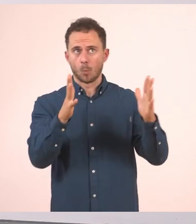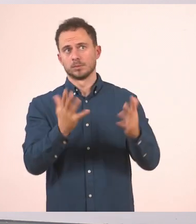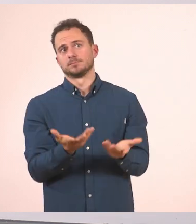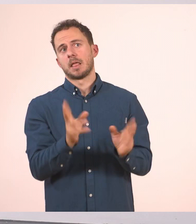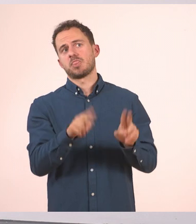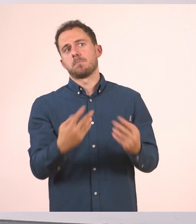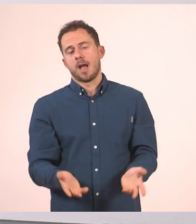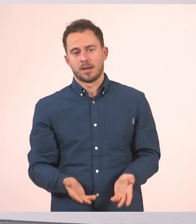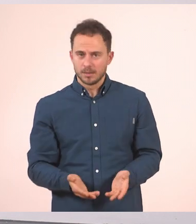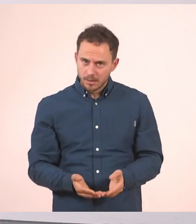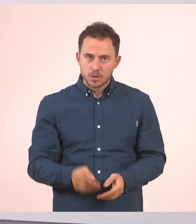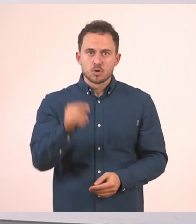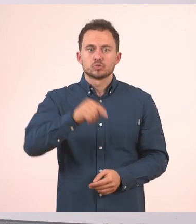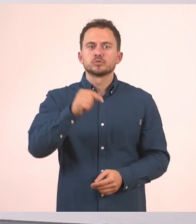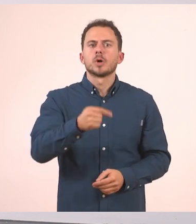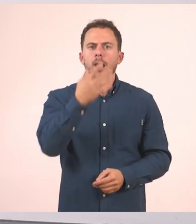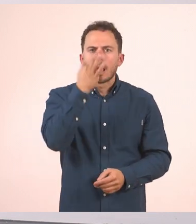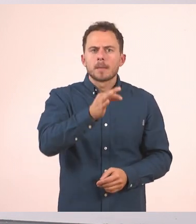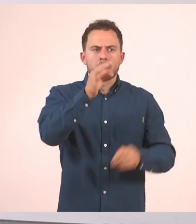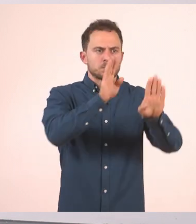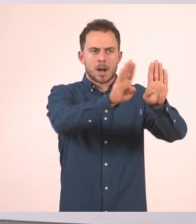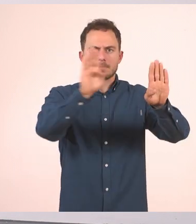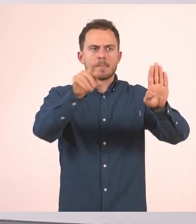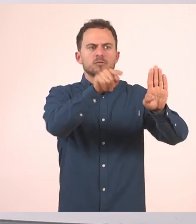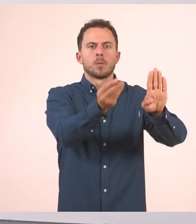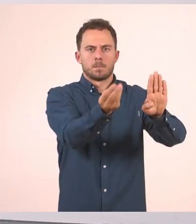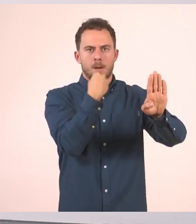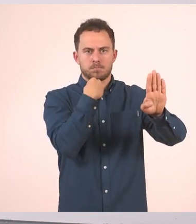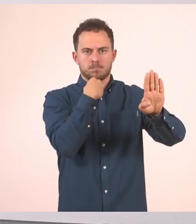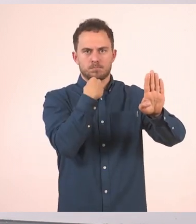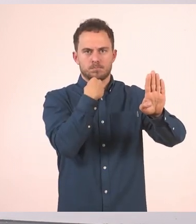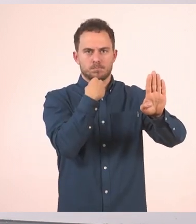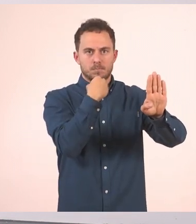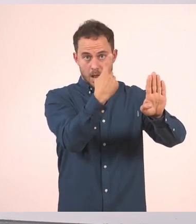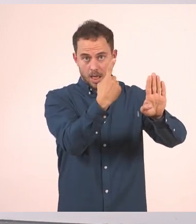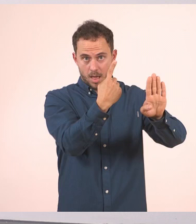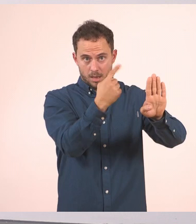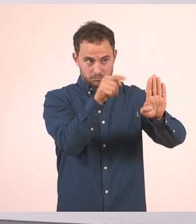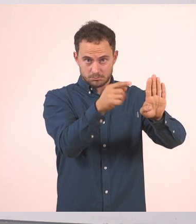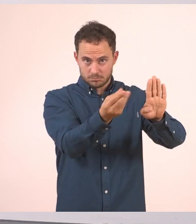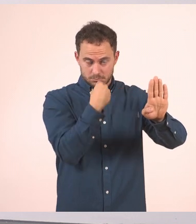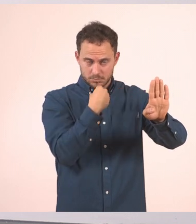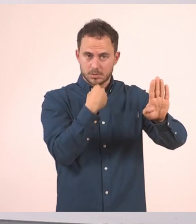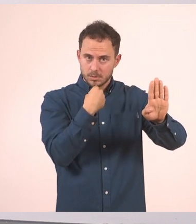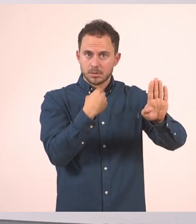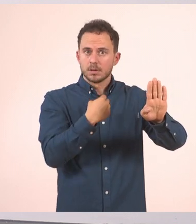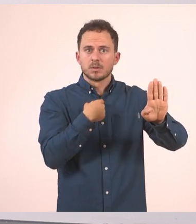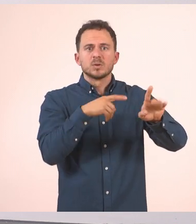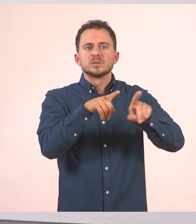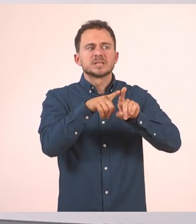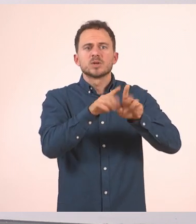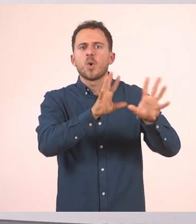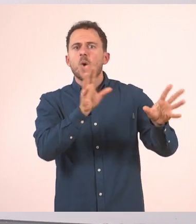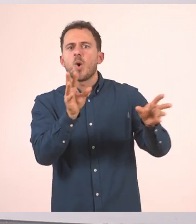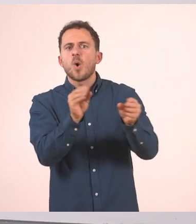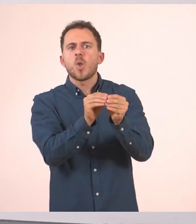Και επιλέγω να φάω το μεσαίο. Το ένα από τα τρία. Τι μέρος της σοκολάτας έφαγα?